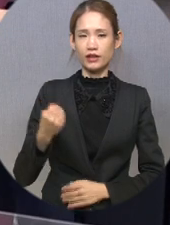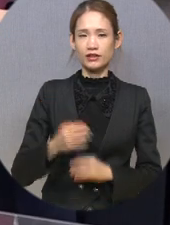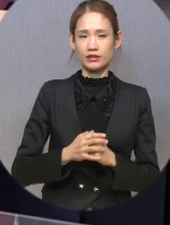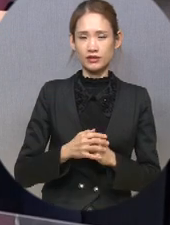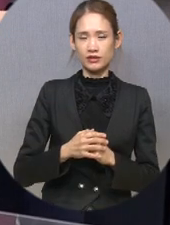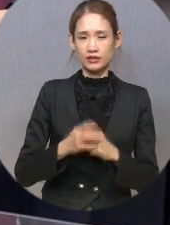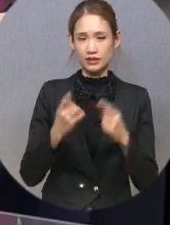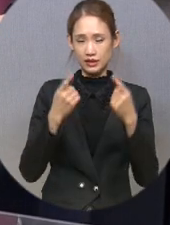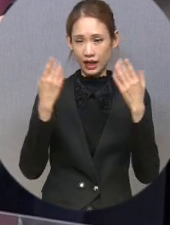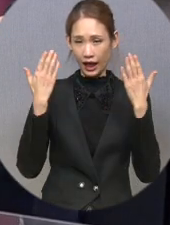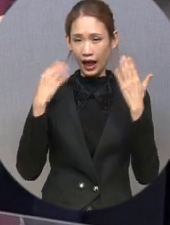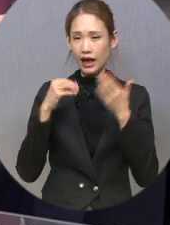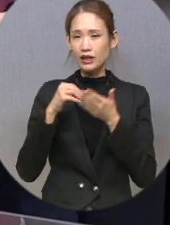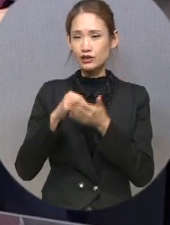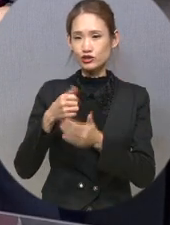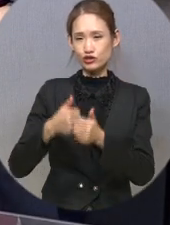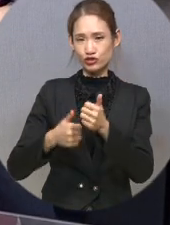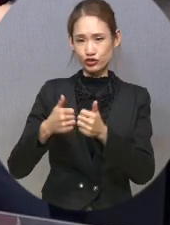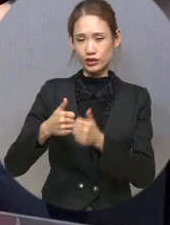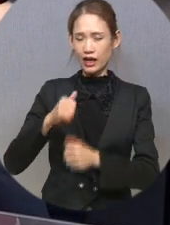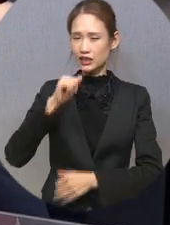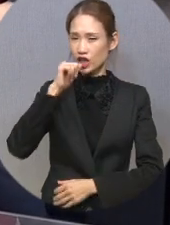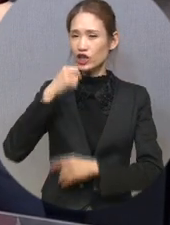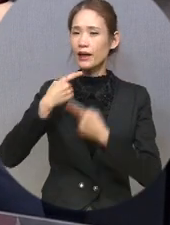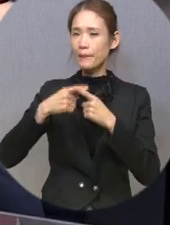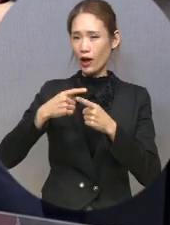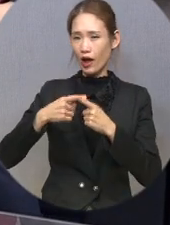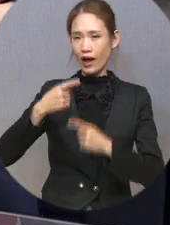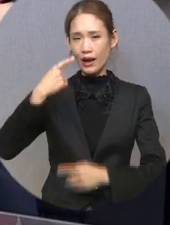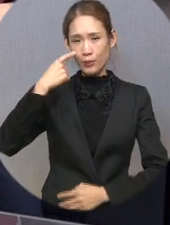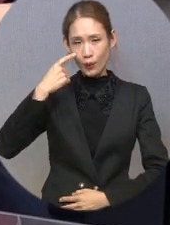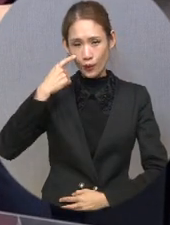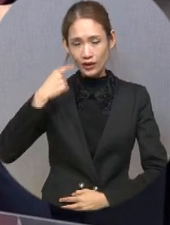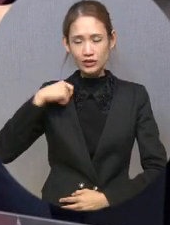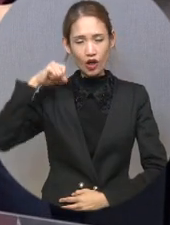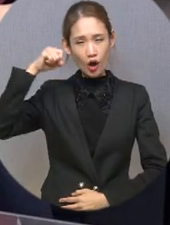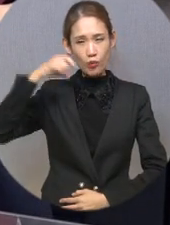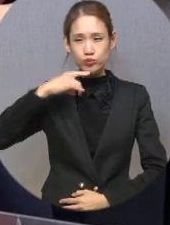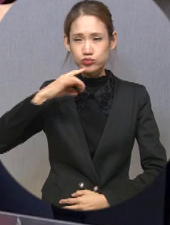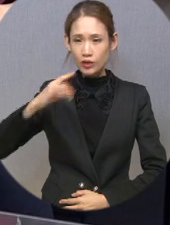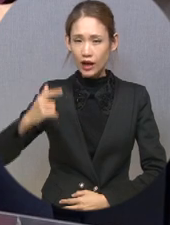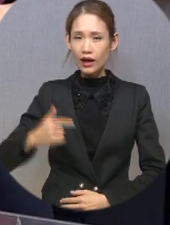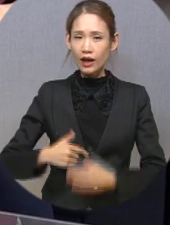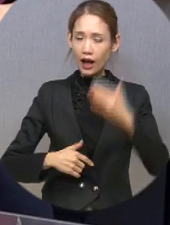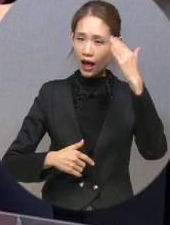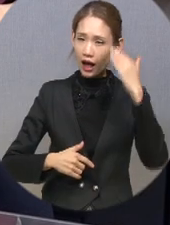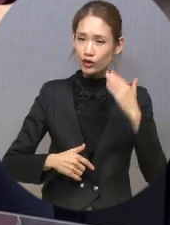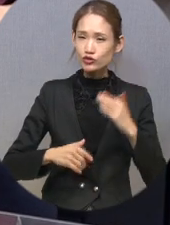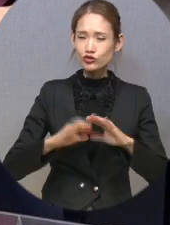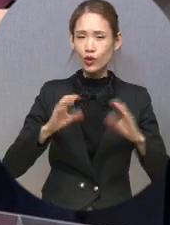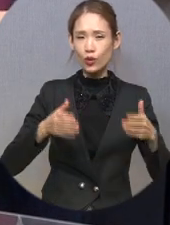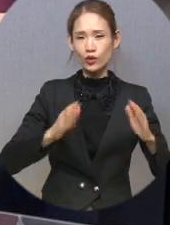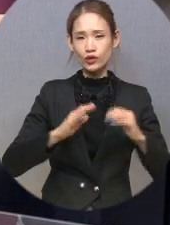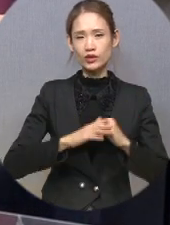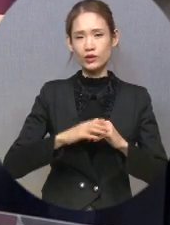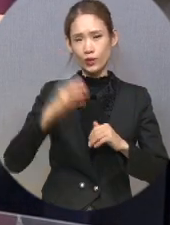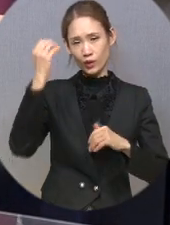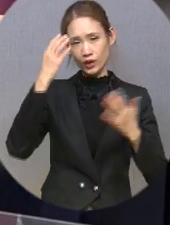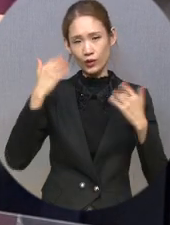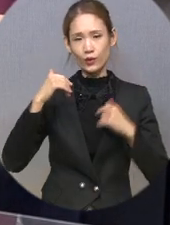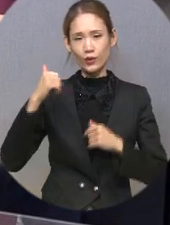수능에서 절대 평가로 가자라고 하는 건의도 했었습니다. 물론 뭐 저만의 주장이 아니라 한국 국공립 고등학교장의 회장으로 있을